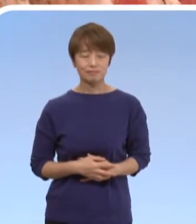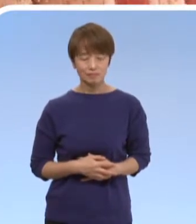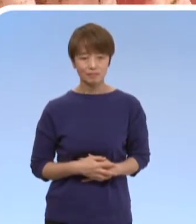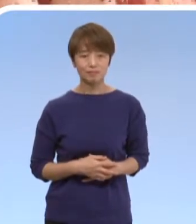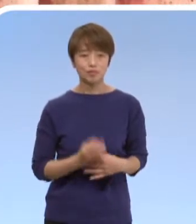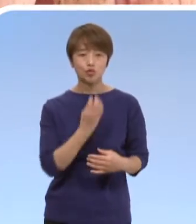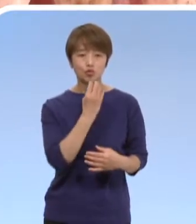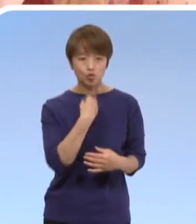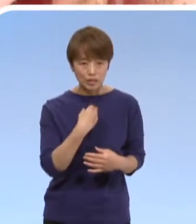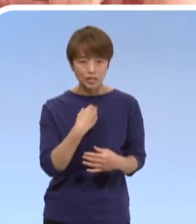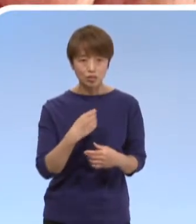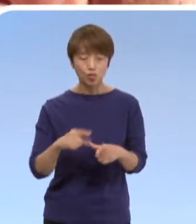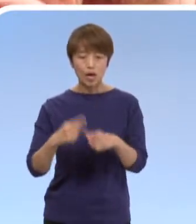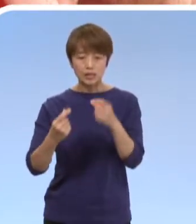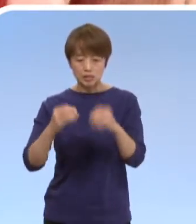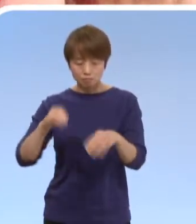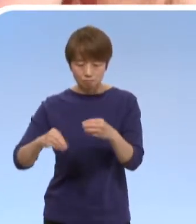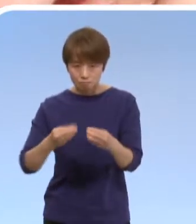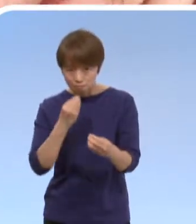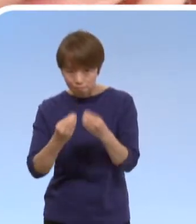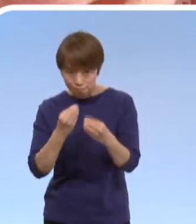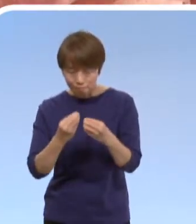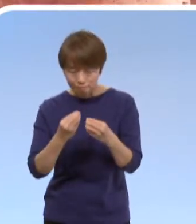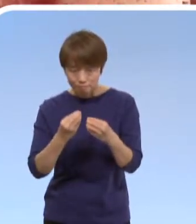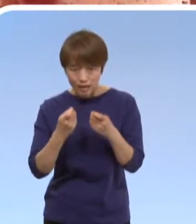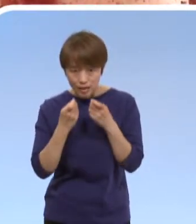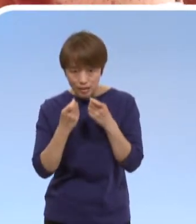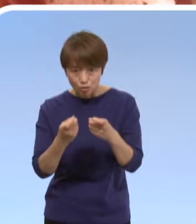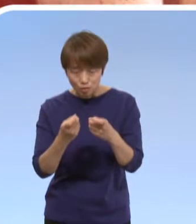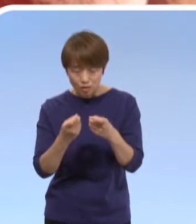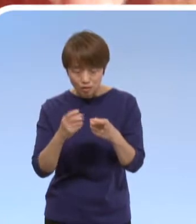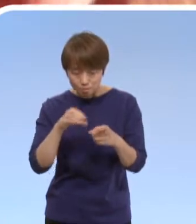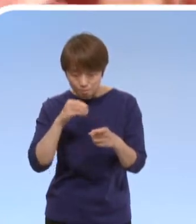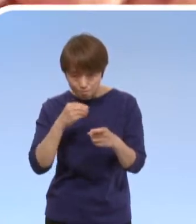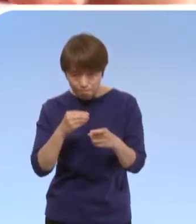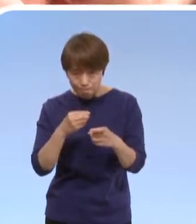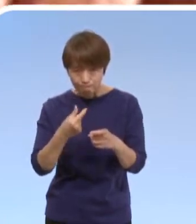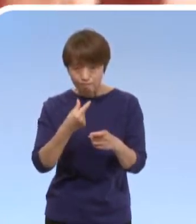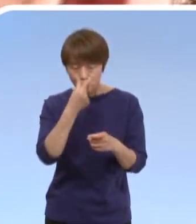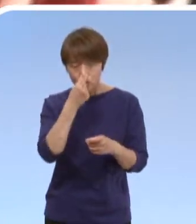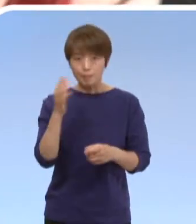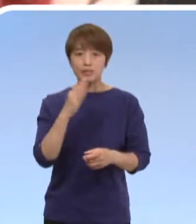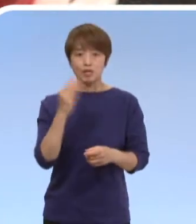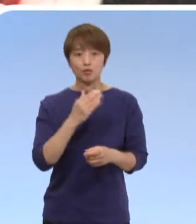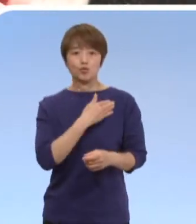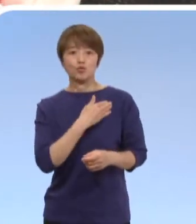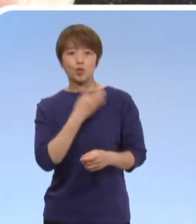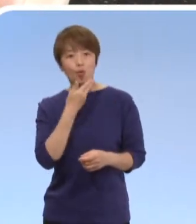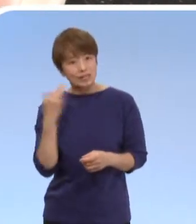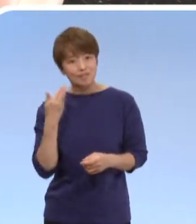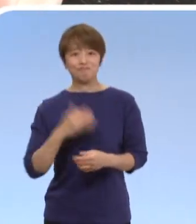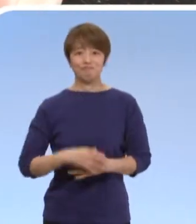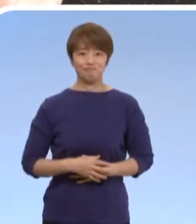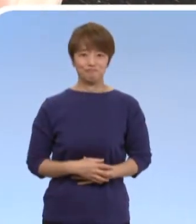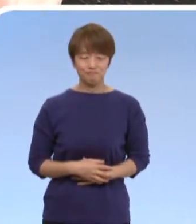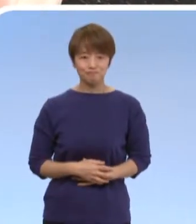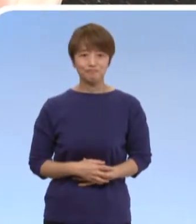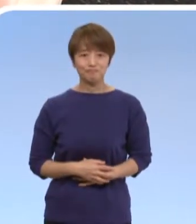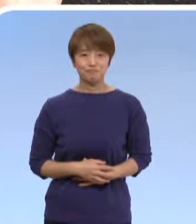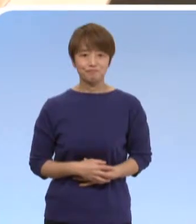里山の栗や木の実を食べて育ったイノシシの肉は臭みがなく甘みのある味わいなんだそうです